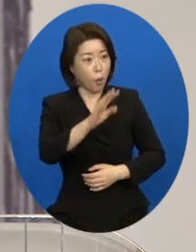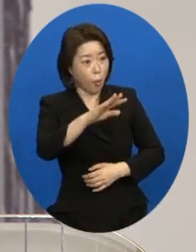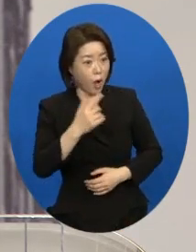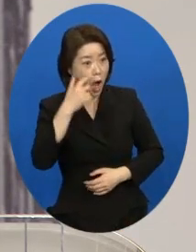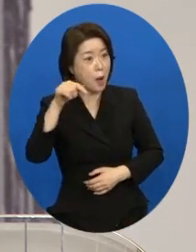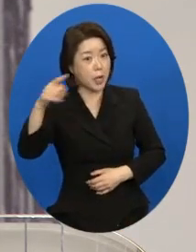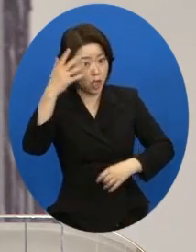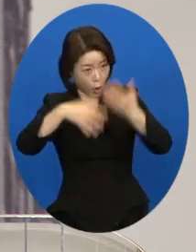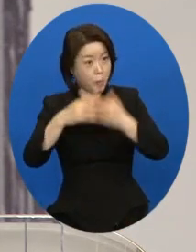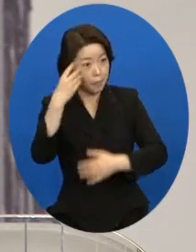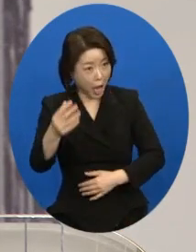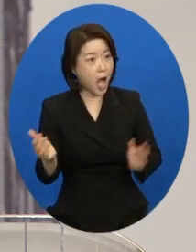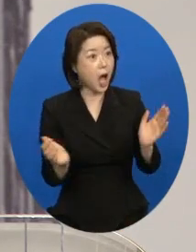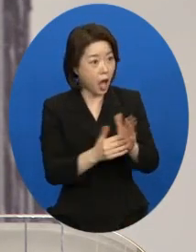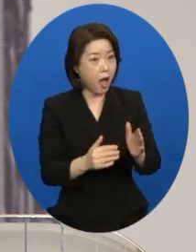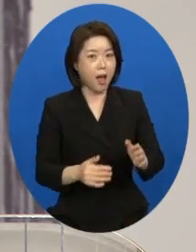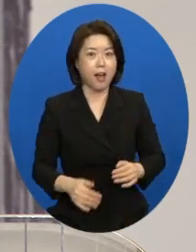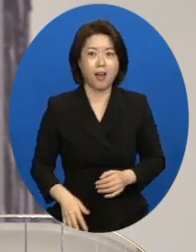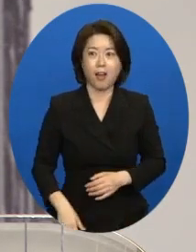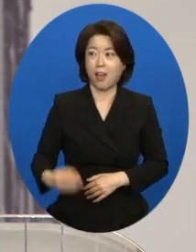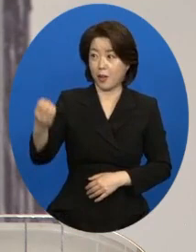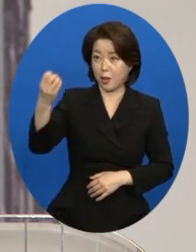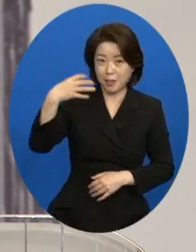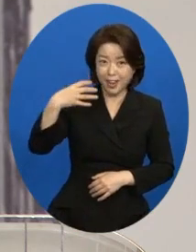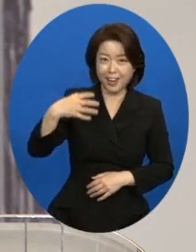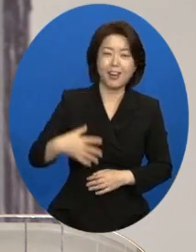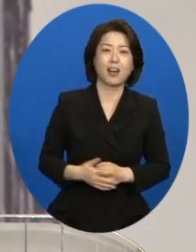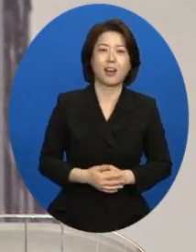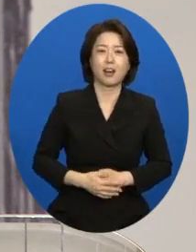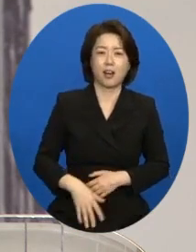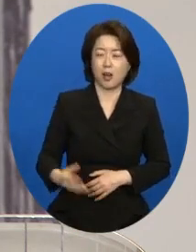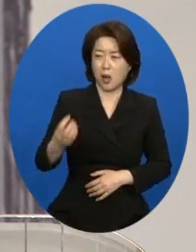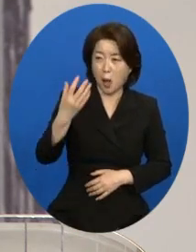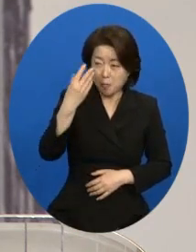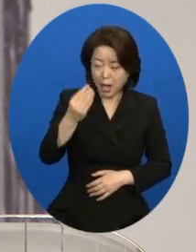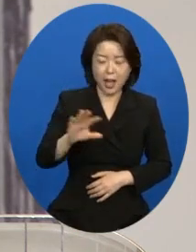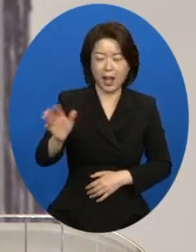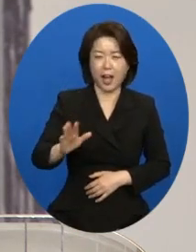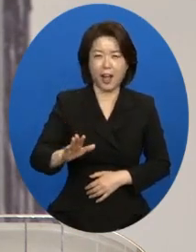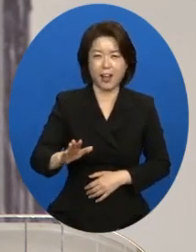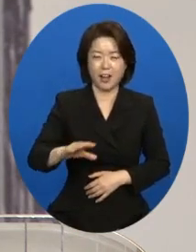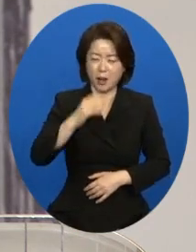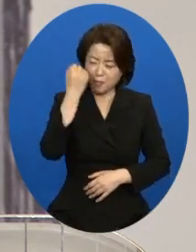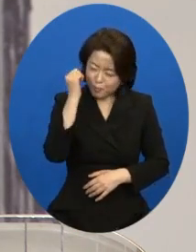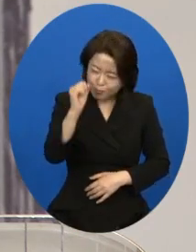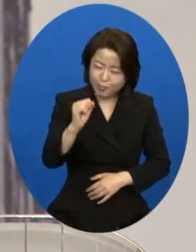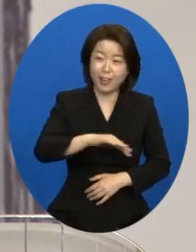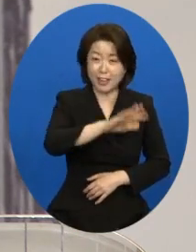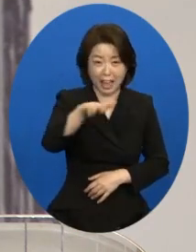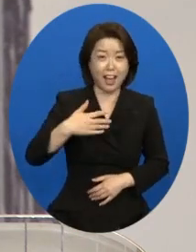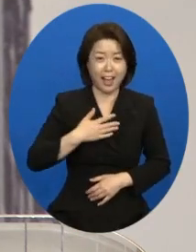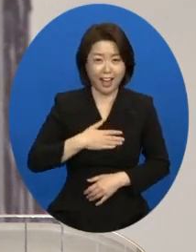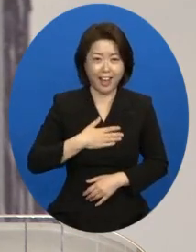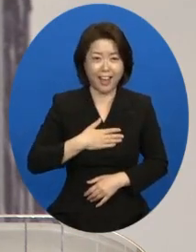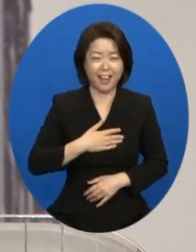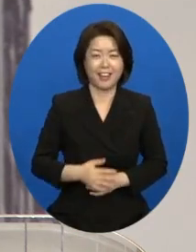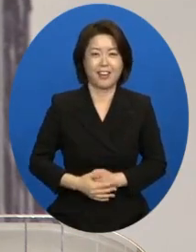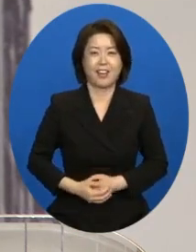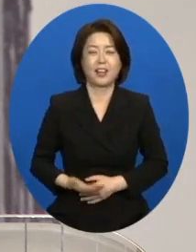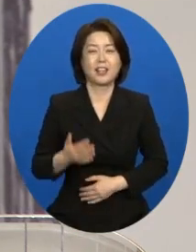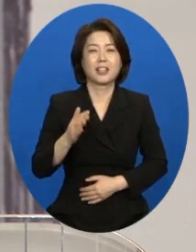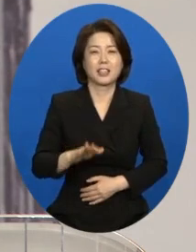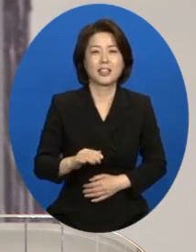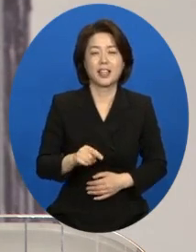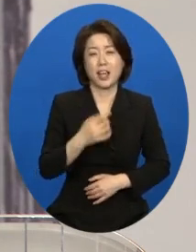영화 봤어? 그러더래. 뭘 봐서 알아요. 다 그냥 뻔하게 아는 거지 뭐 다. 그래서